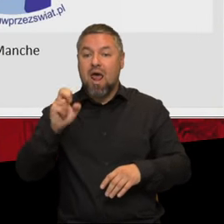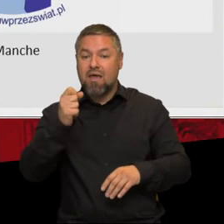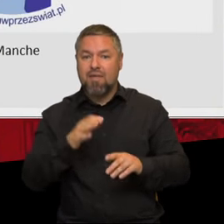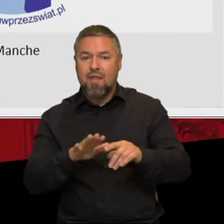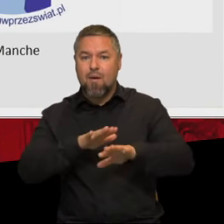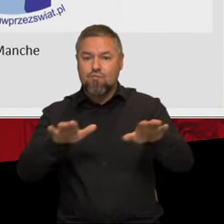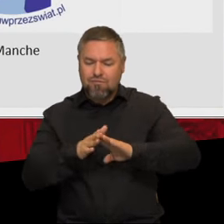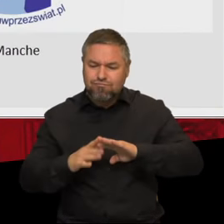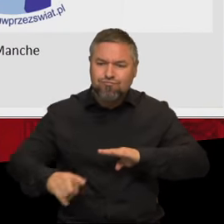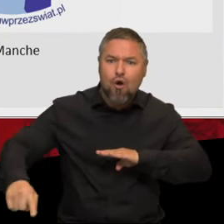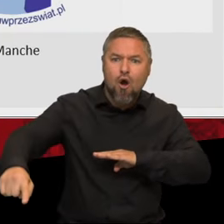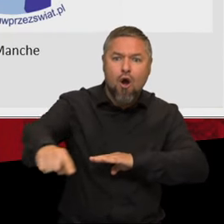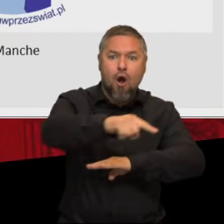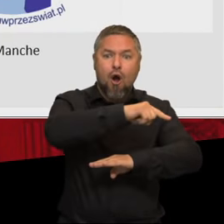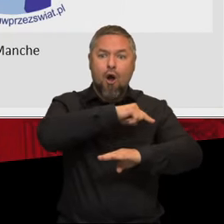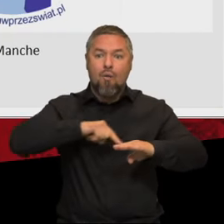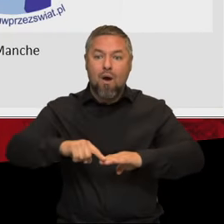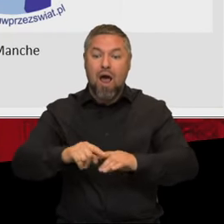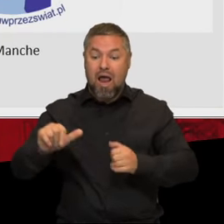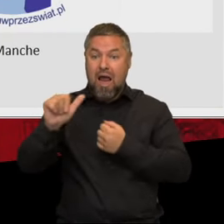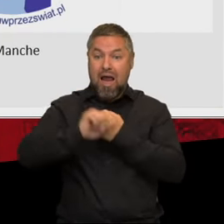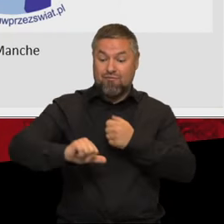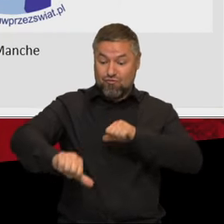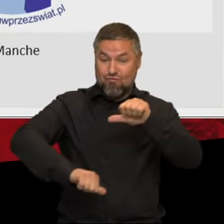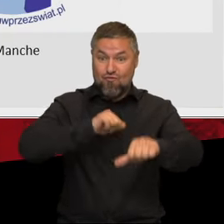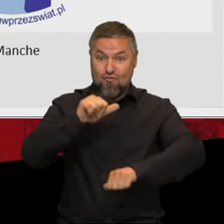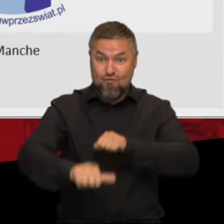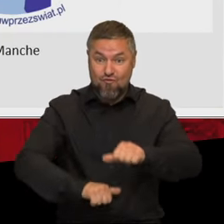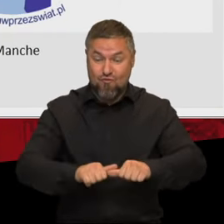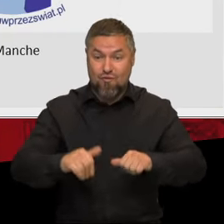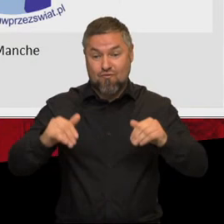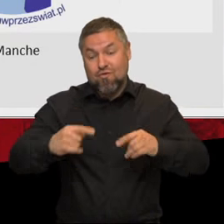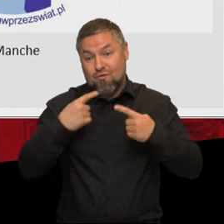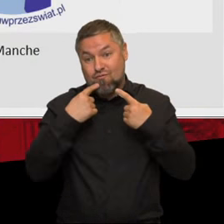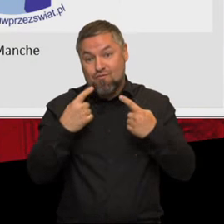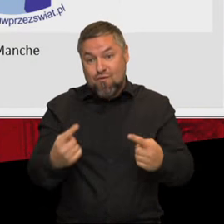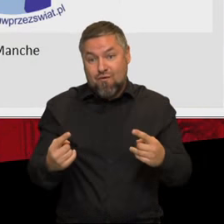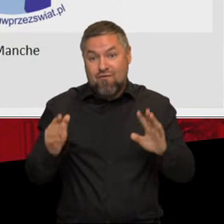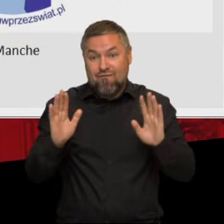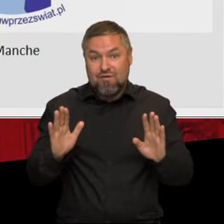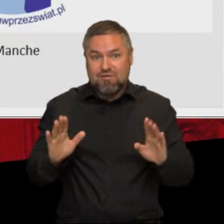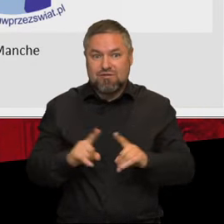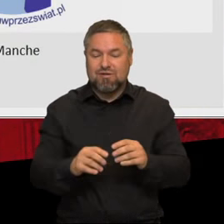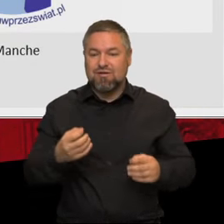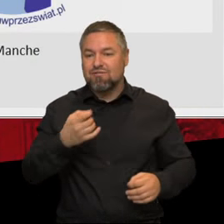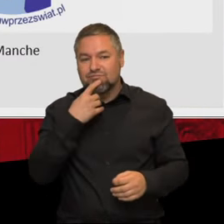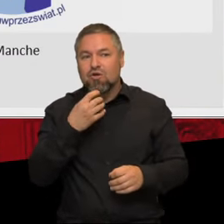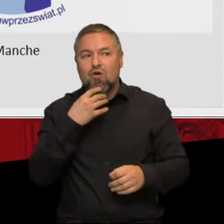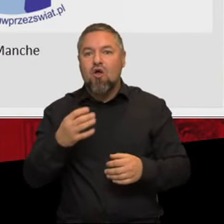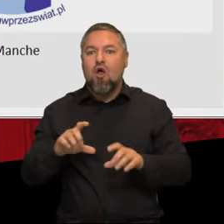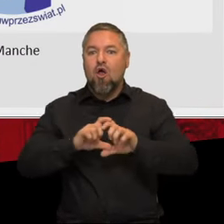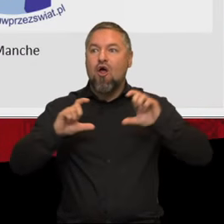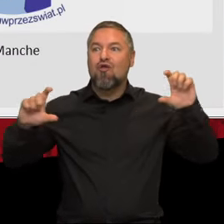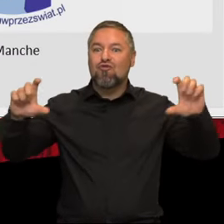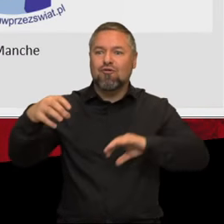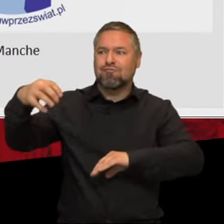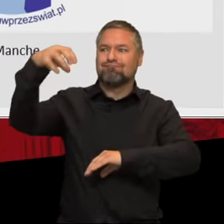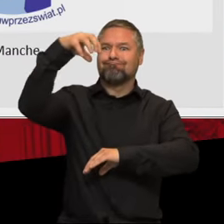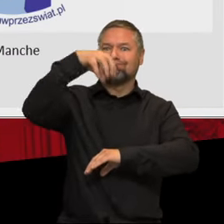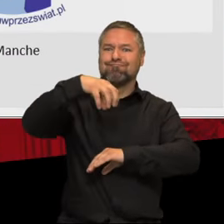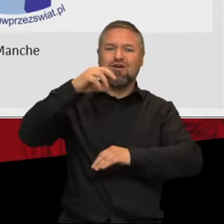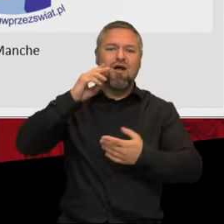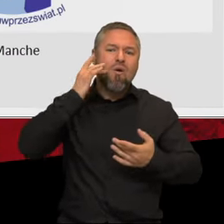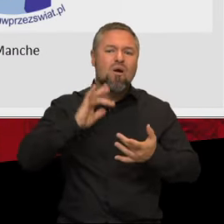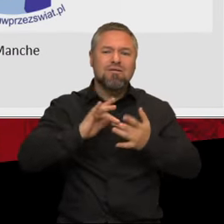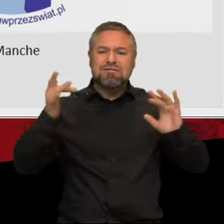a w lipcu bieżącego roku, co okazało się, można tak powiedzieć, taką trochę wisienką na torcie, przepłynęłam